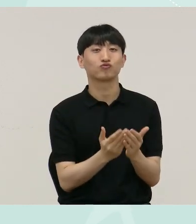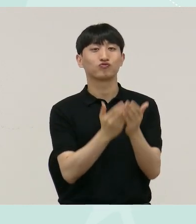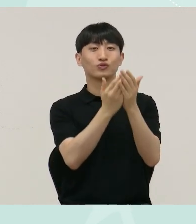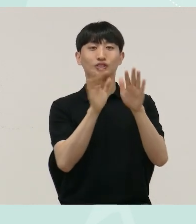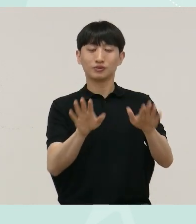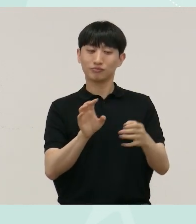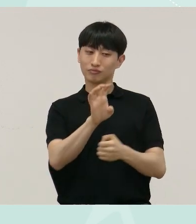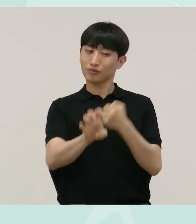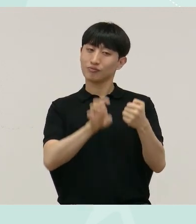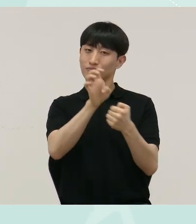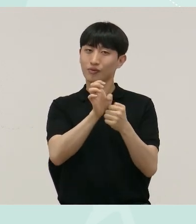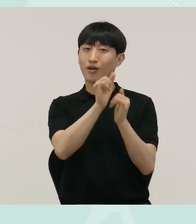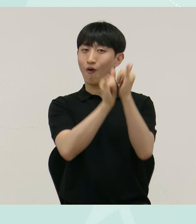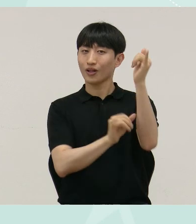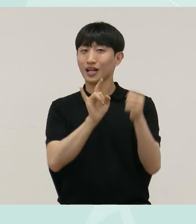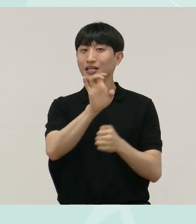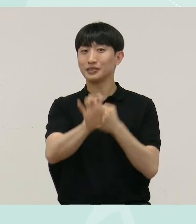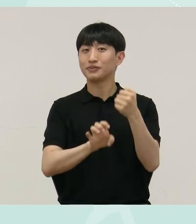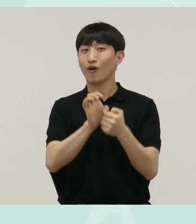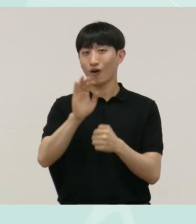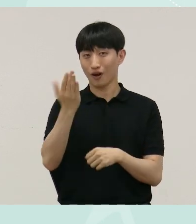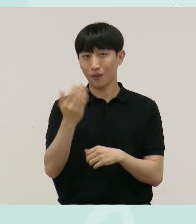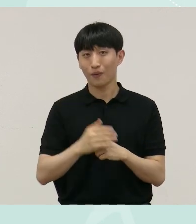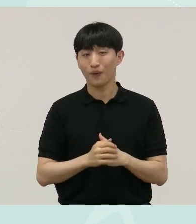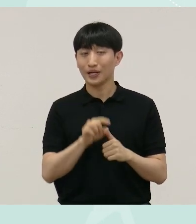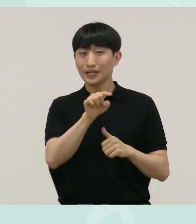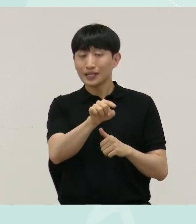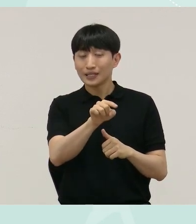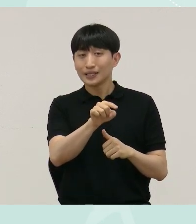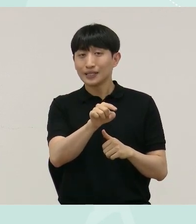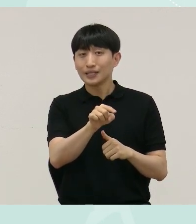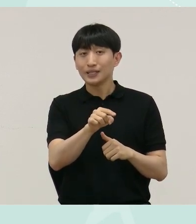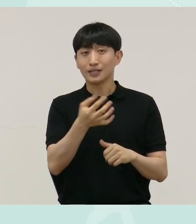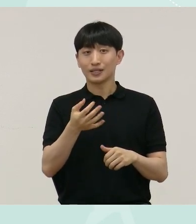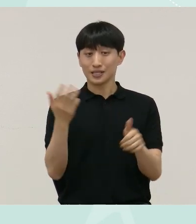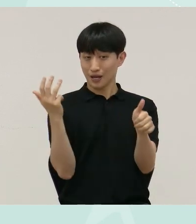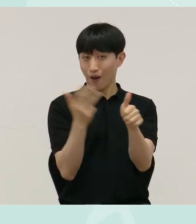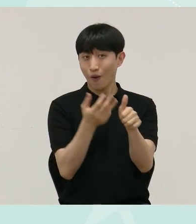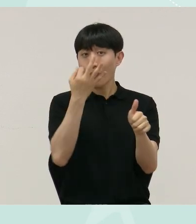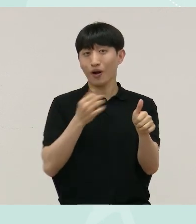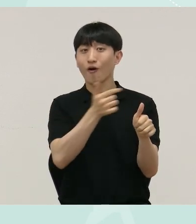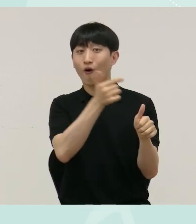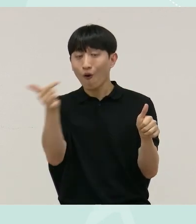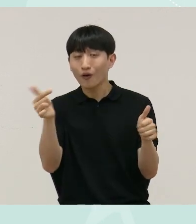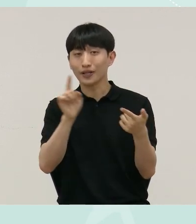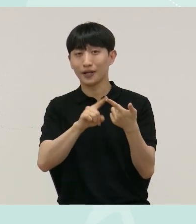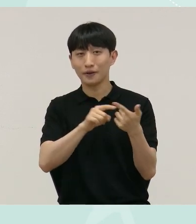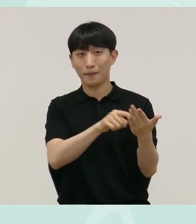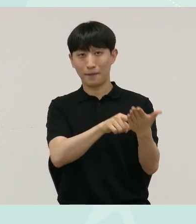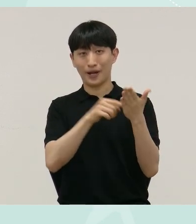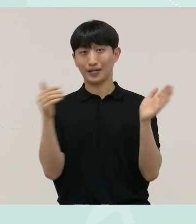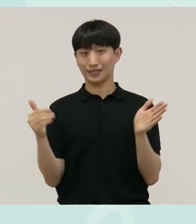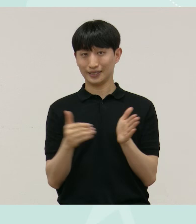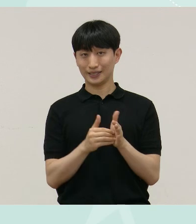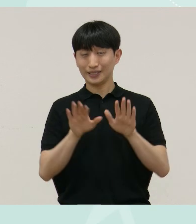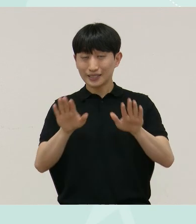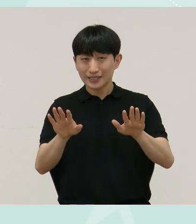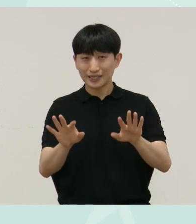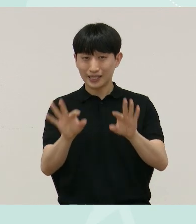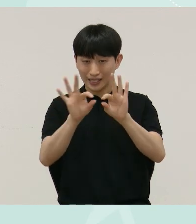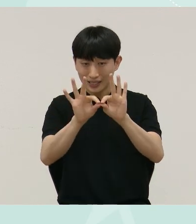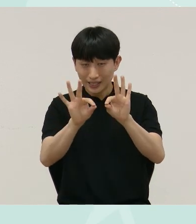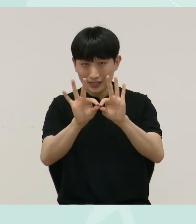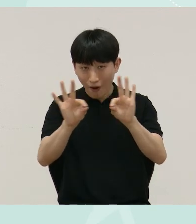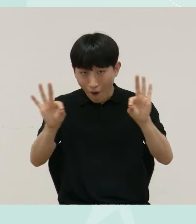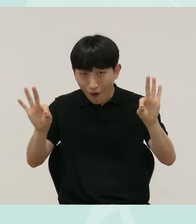있고요. 그 효과가 데이터로 입증이 되면서 소아로 그 적응증이 확대가 되었고 전극이 얇아지고